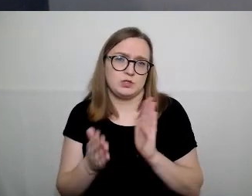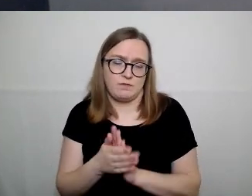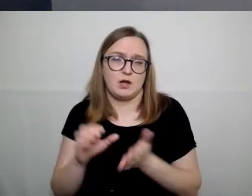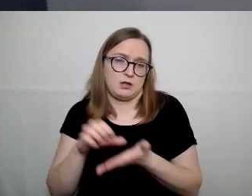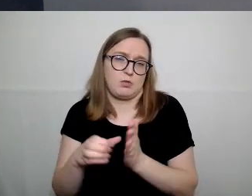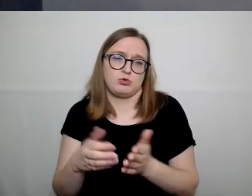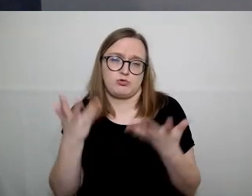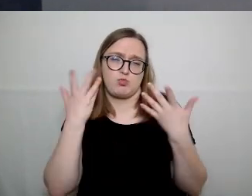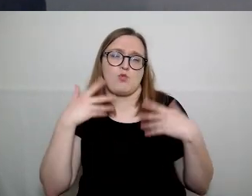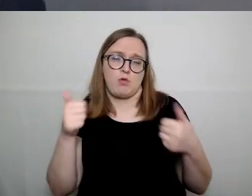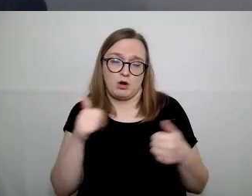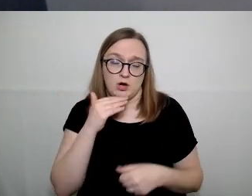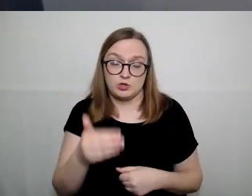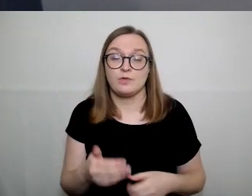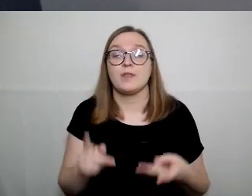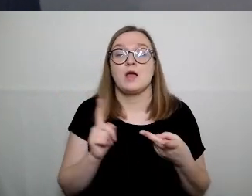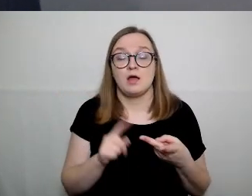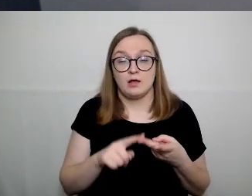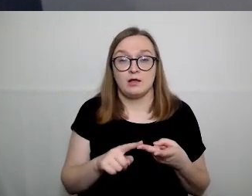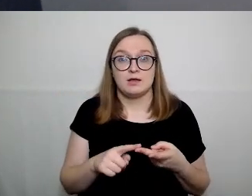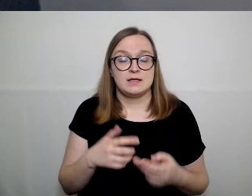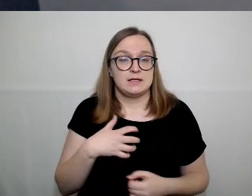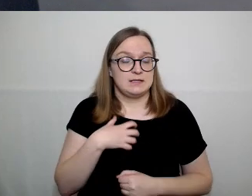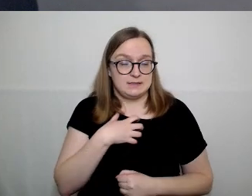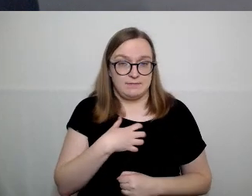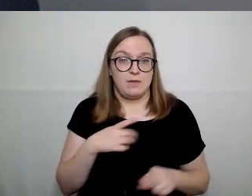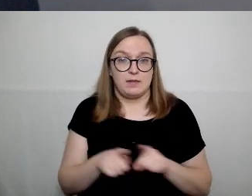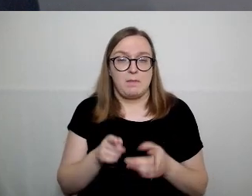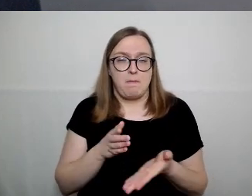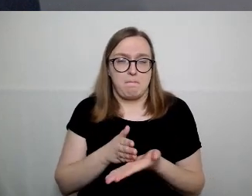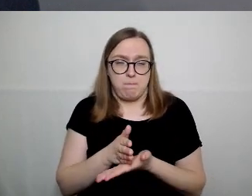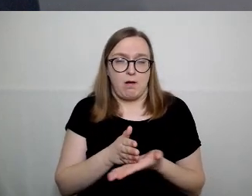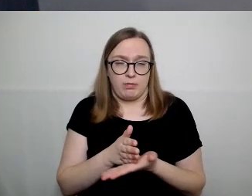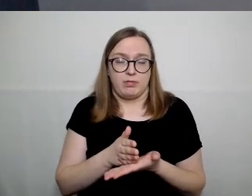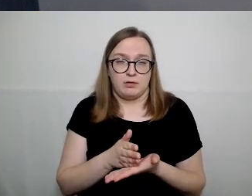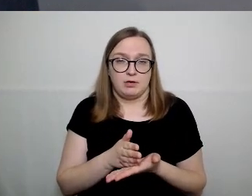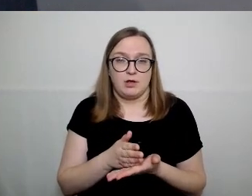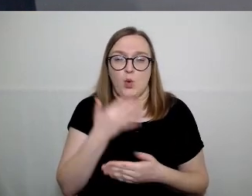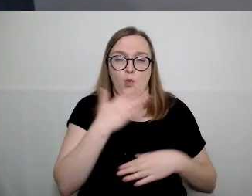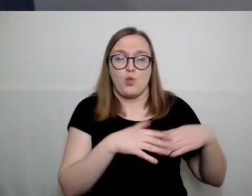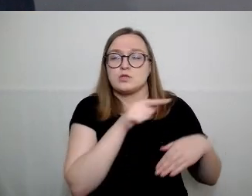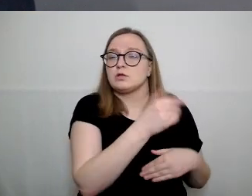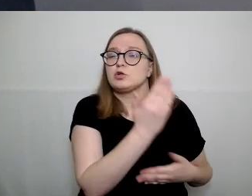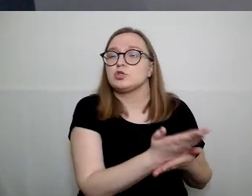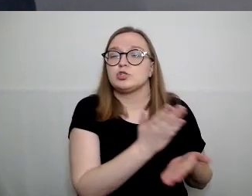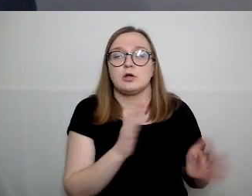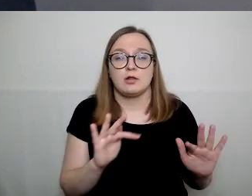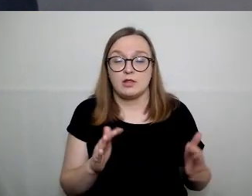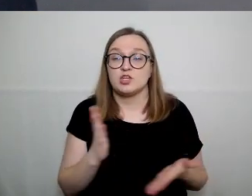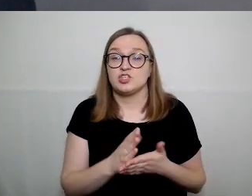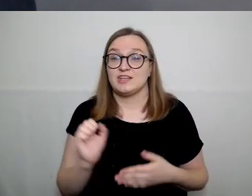Toliau kita labai svarbi irgi patirtis būtų iš užsienio. Yra gydytojų